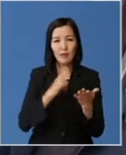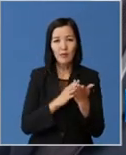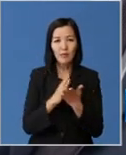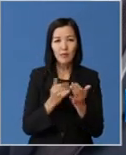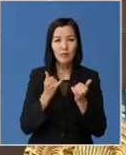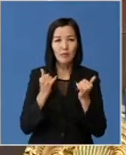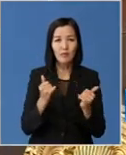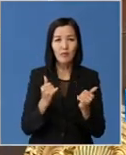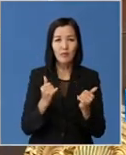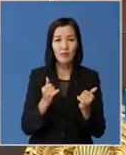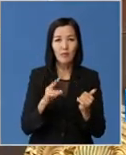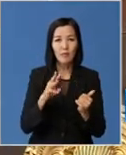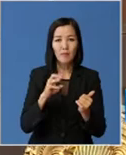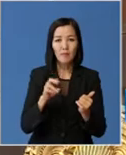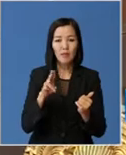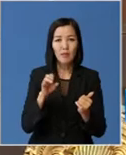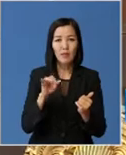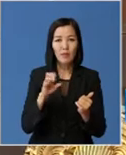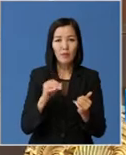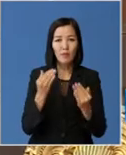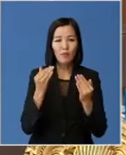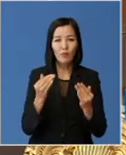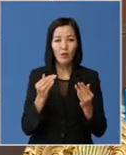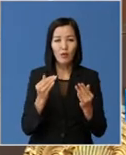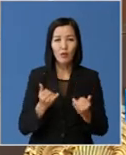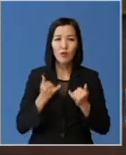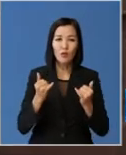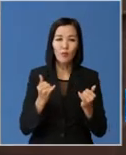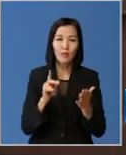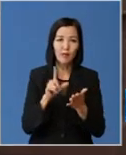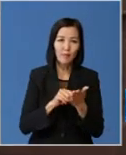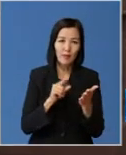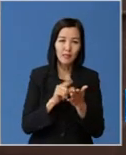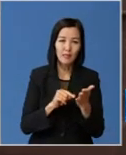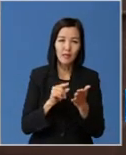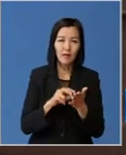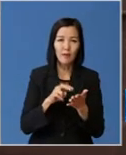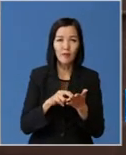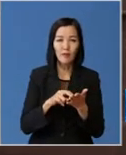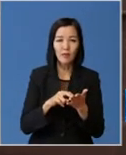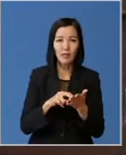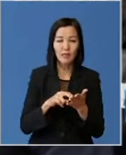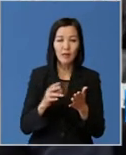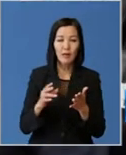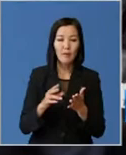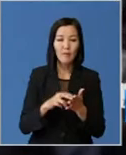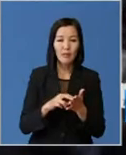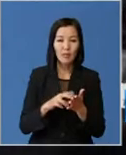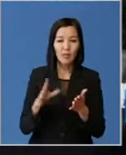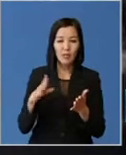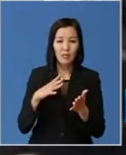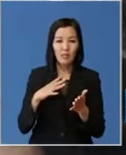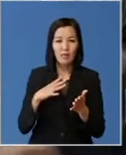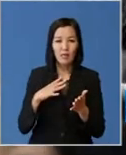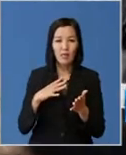арнаған Қыдыргелді Өміржанұлы Медеев бүгінгі құрмет еңбек демалысына шықты. Амандық Ғаббасұлы Алматы облысының үш ауданында басшылық қызметте